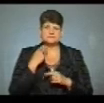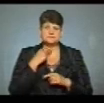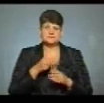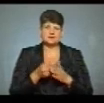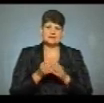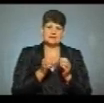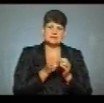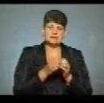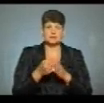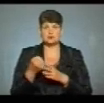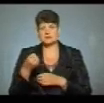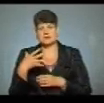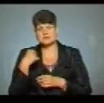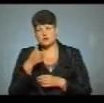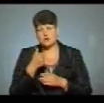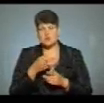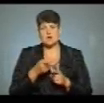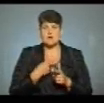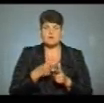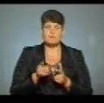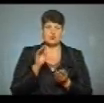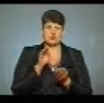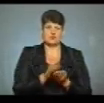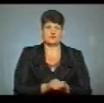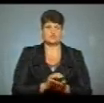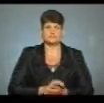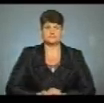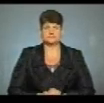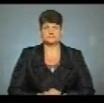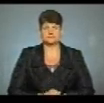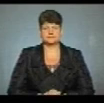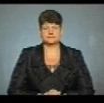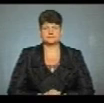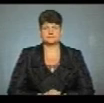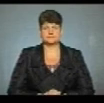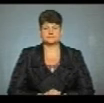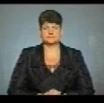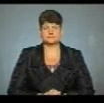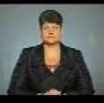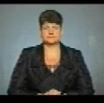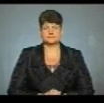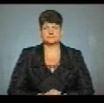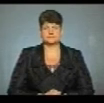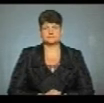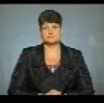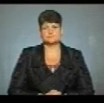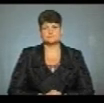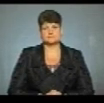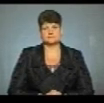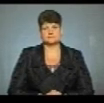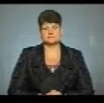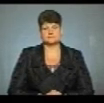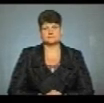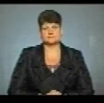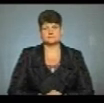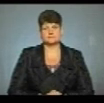від 10 до 15 років або довічне, розповів слідчий Юрій Барабан. Соломія Струс, Андрій Прокопів. Новини на Суспільному. Тернопіль.